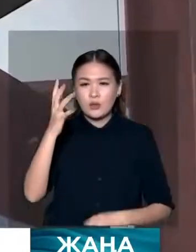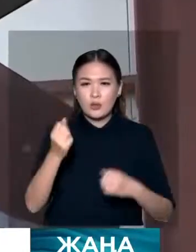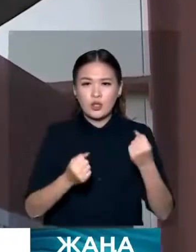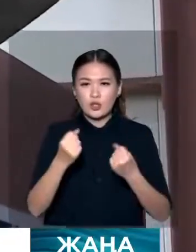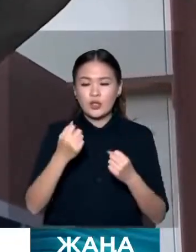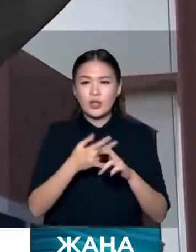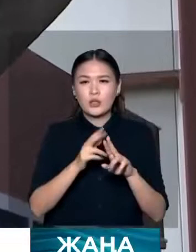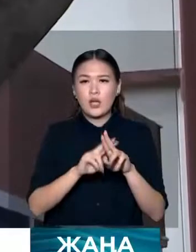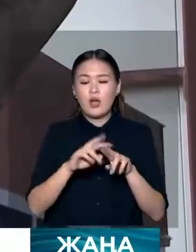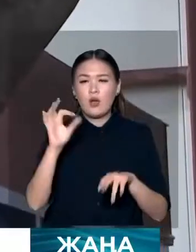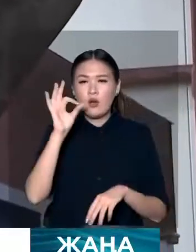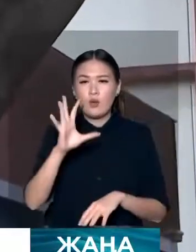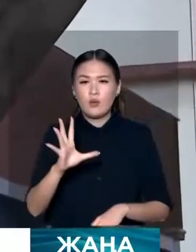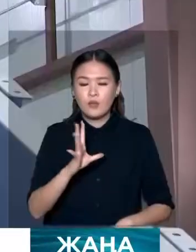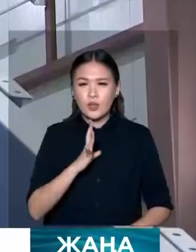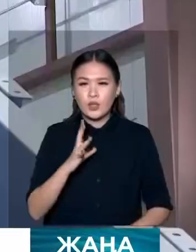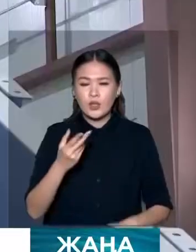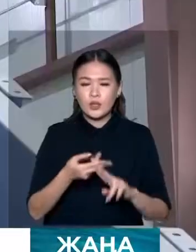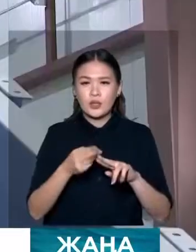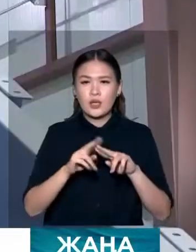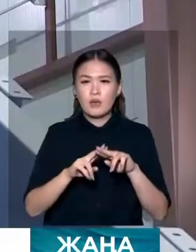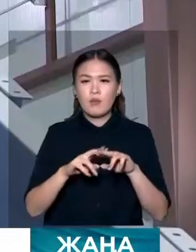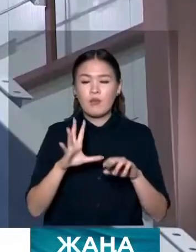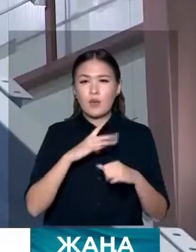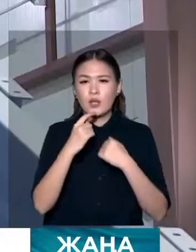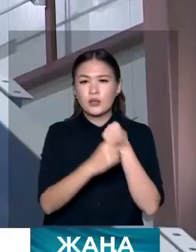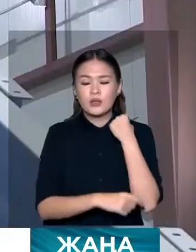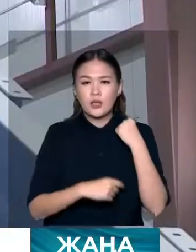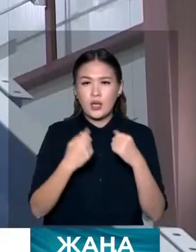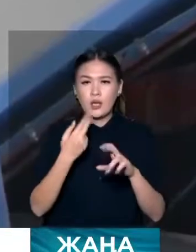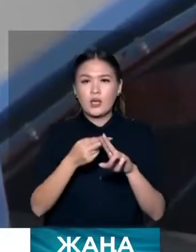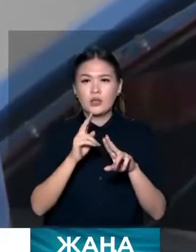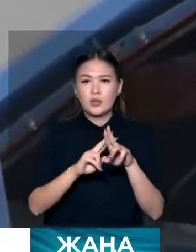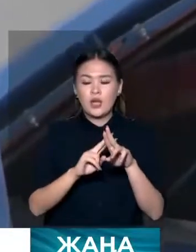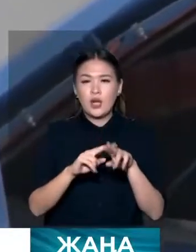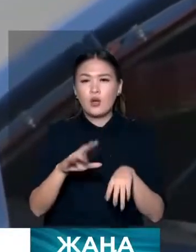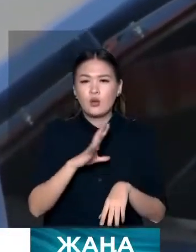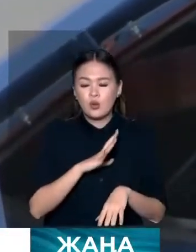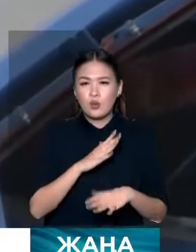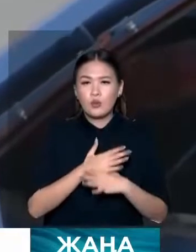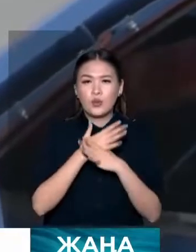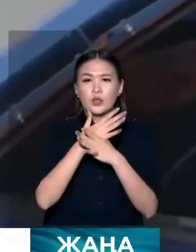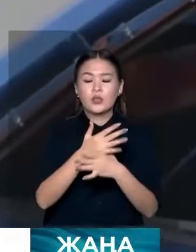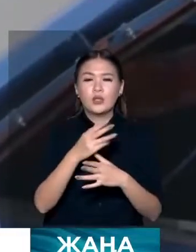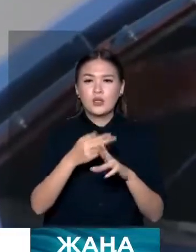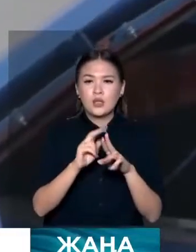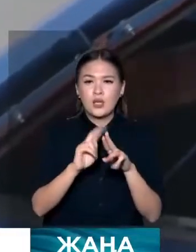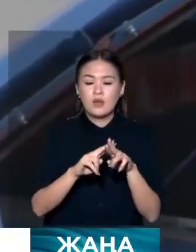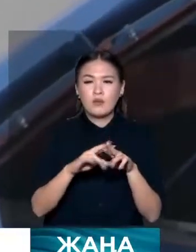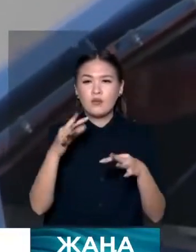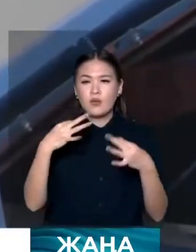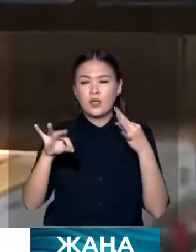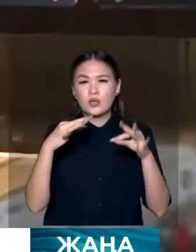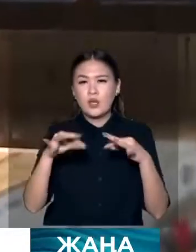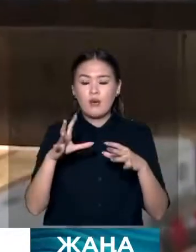оптикалық сүзгілермен жабдықталған бұл құрылғылар өтетін материалды бірден анықтайды. Рентген сәулесінің көмегімен тіпті кәдімгі целлофан пакетін биологиялық